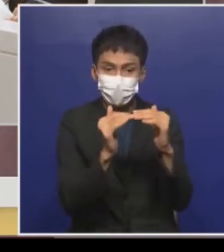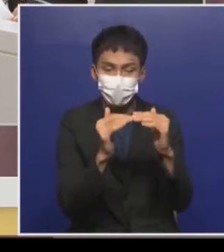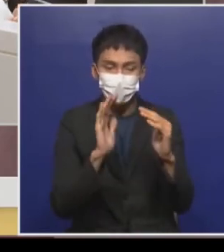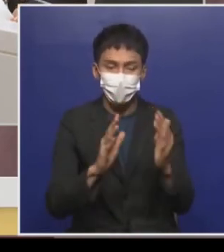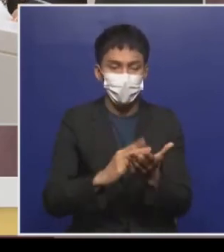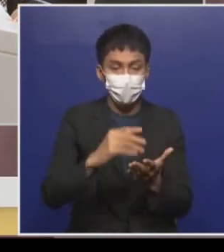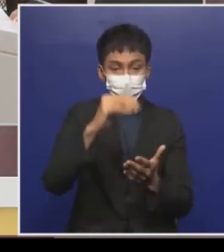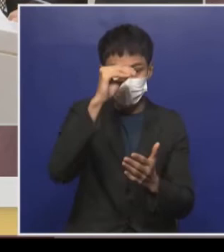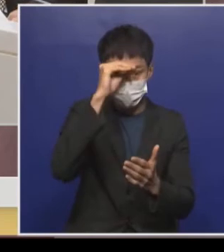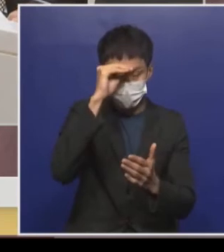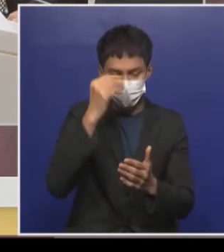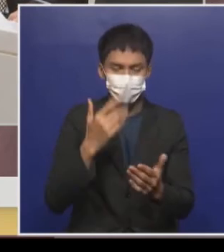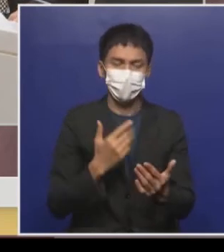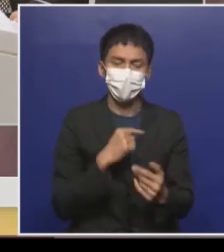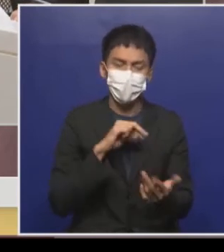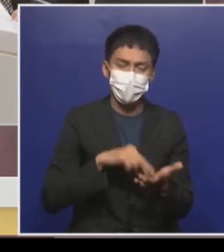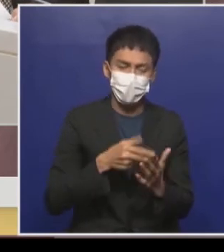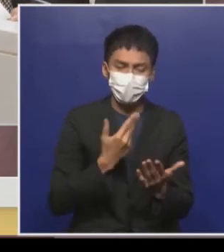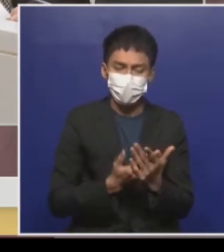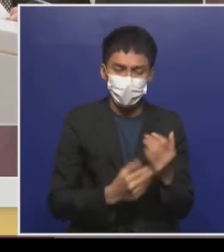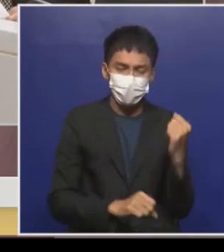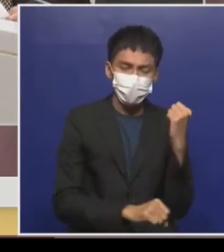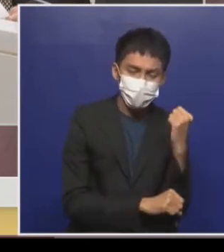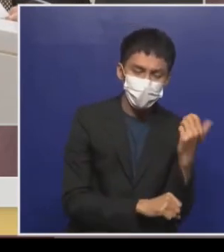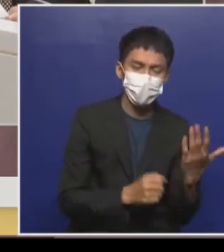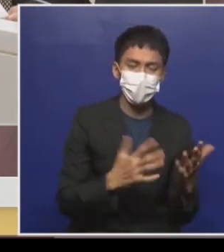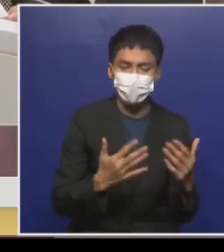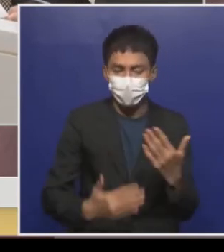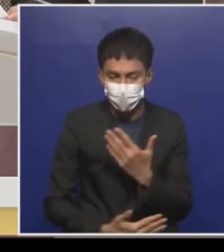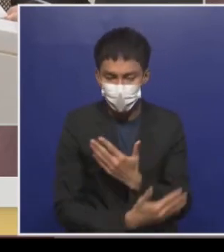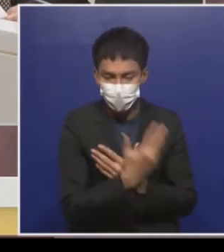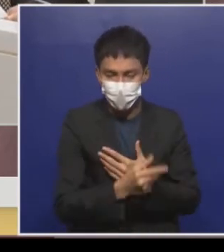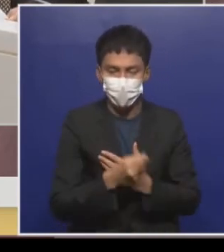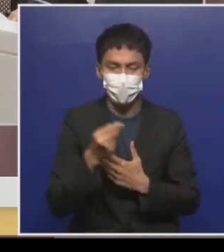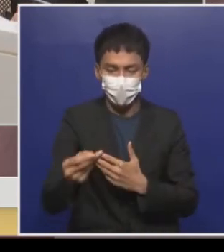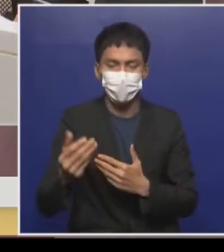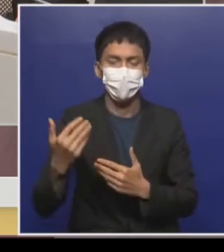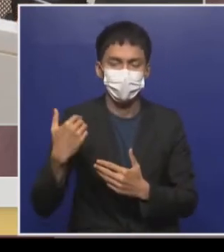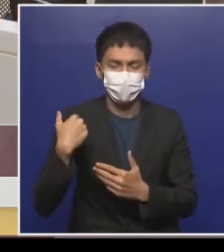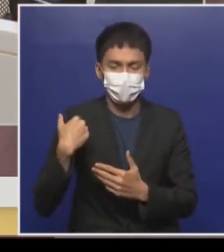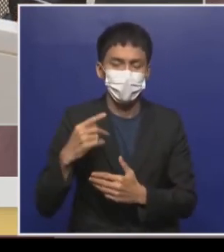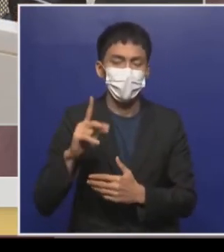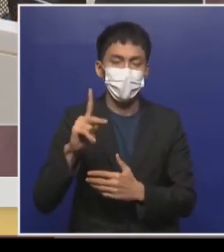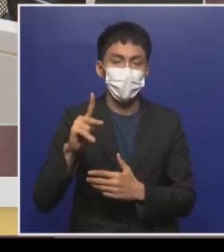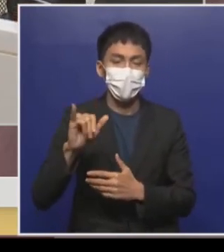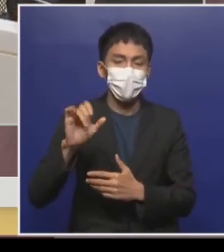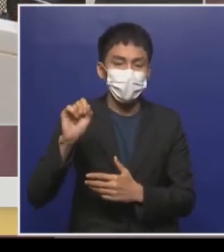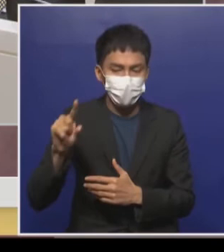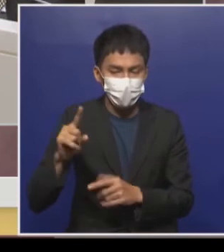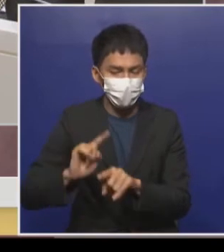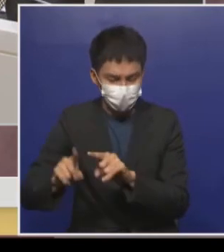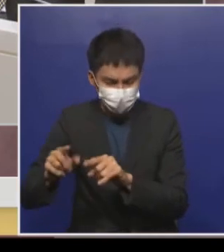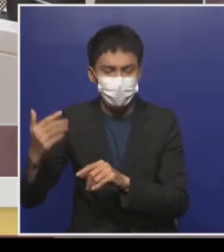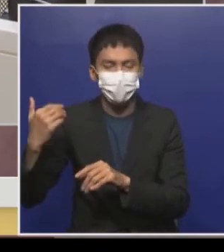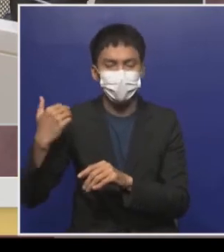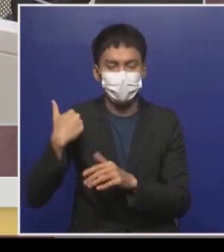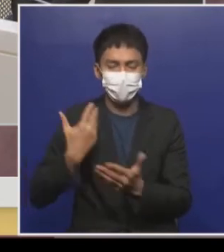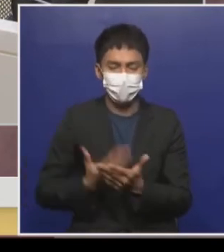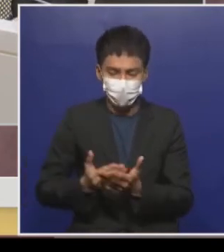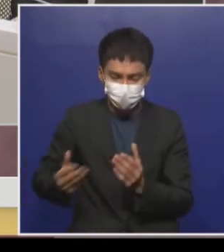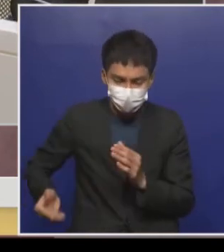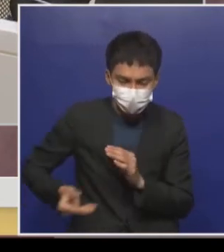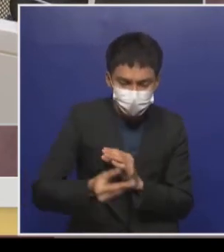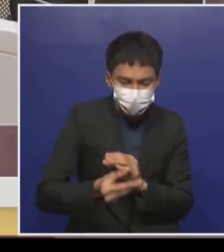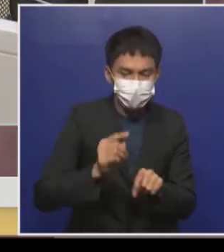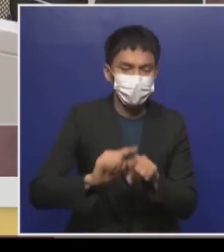ที่มาช่วยเด็กต้อยโอกาส เด็ยากจนไม่นับกองทุนกู้ยืมเพอการศึษาแล้เงิสงเคราหทกปเภทอีกอย่